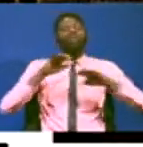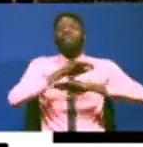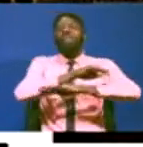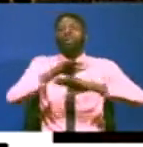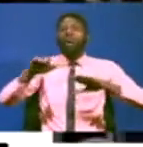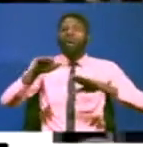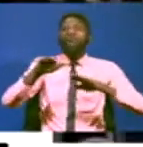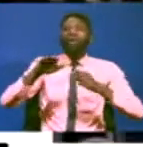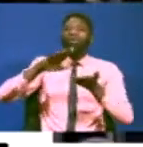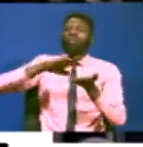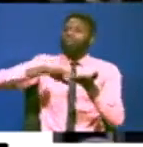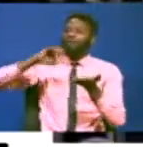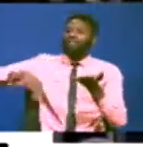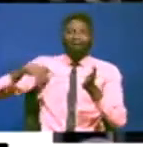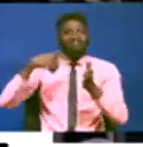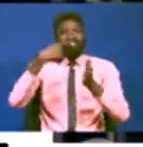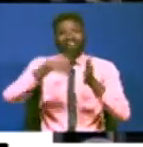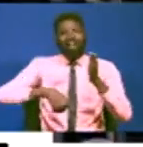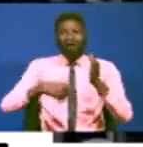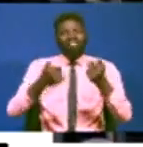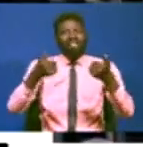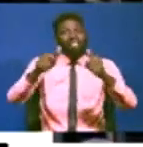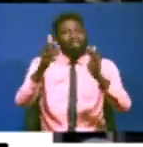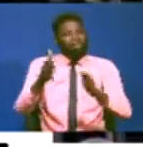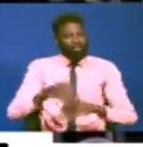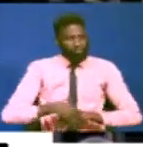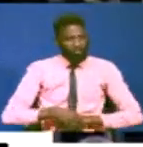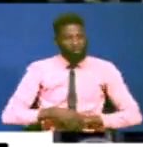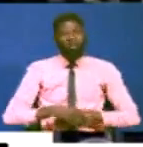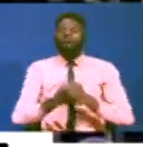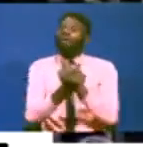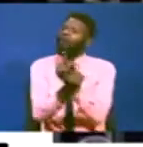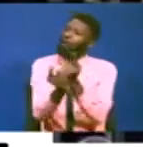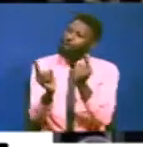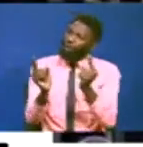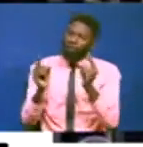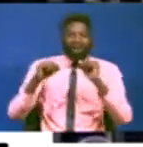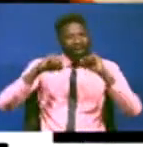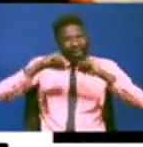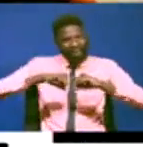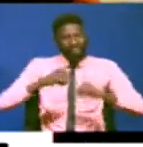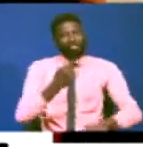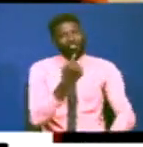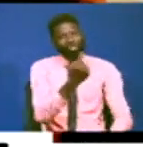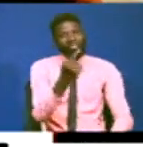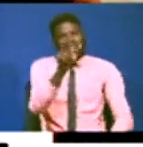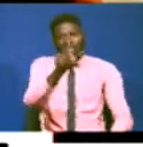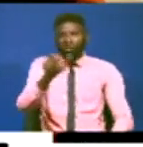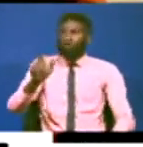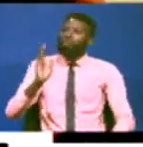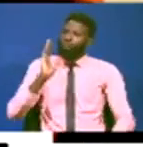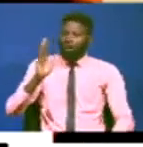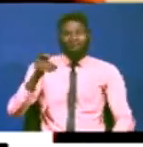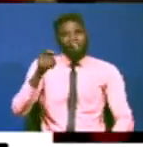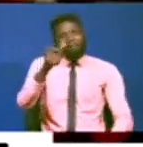anybody. Sisi wote tumekubaliana kila mmoja wetu atalipa ushuru. Rais alisema